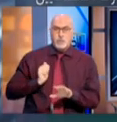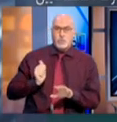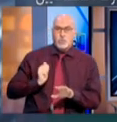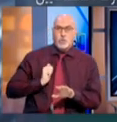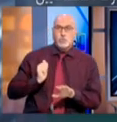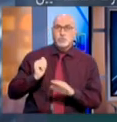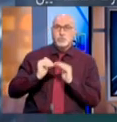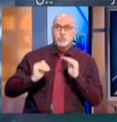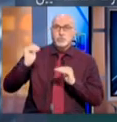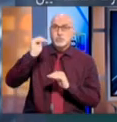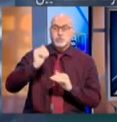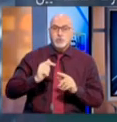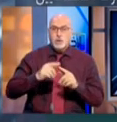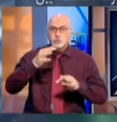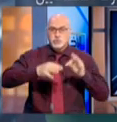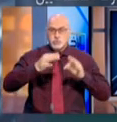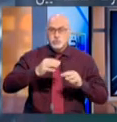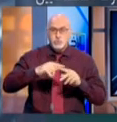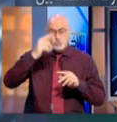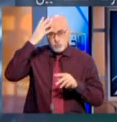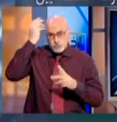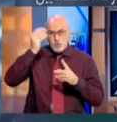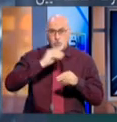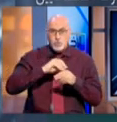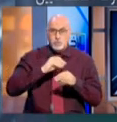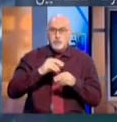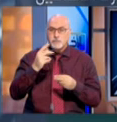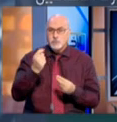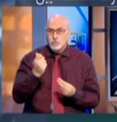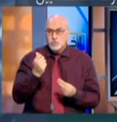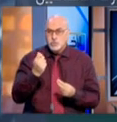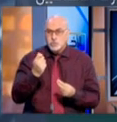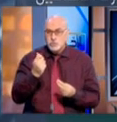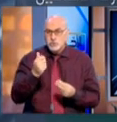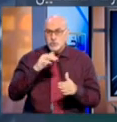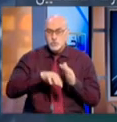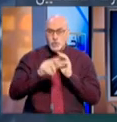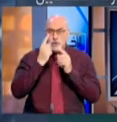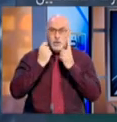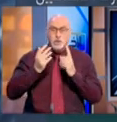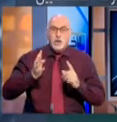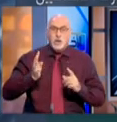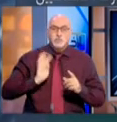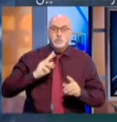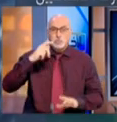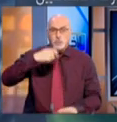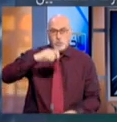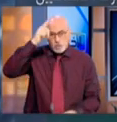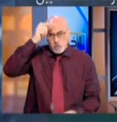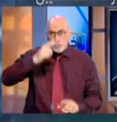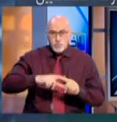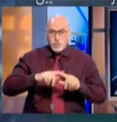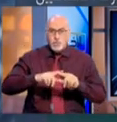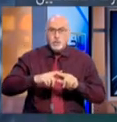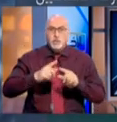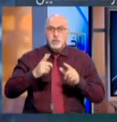المستوى تضم قضاة وخبراء اقتصاديين وماليين توضع لدى رئاسة الجمهورية وتتولى الفصل